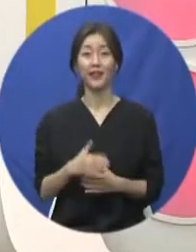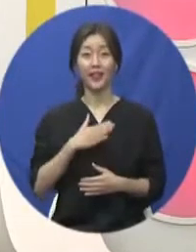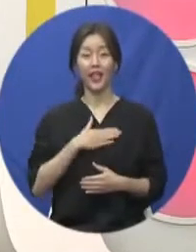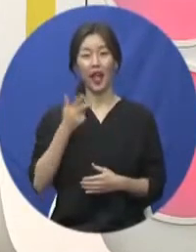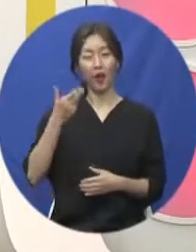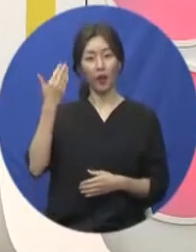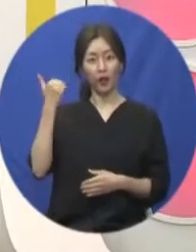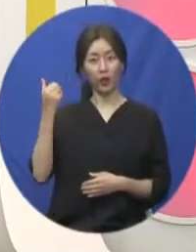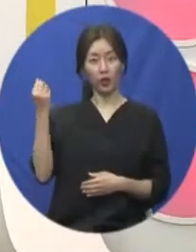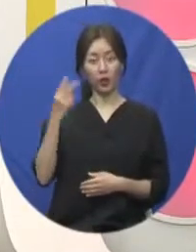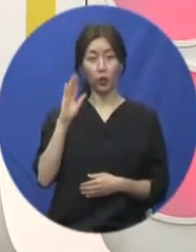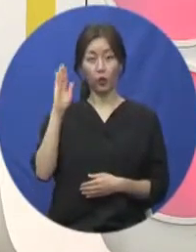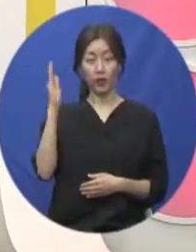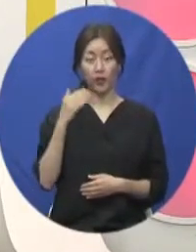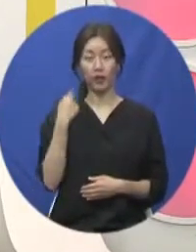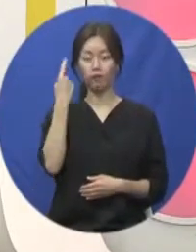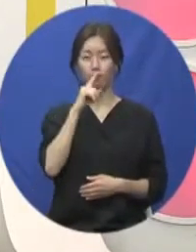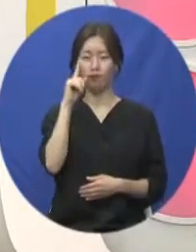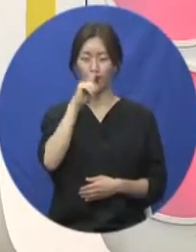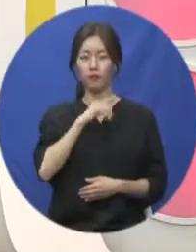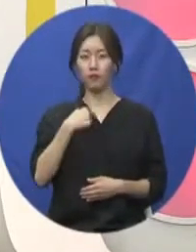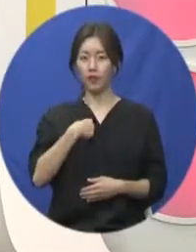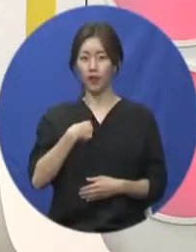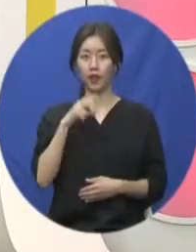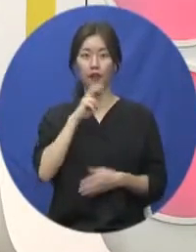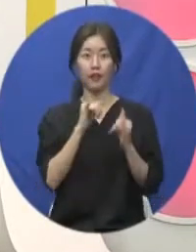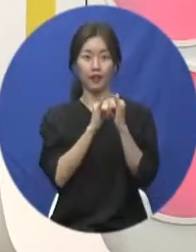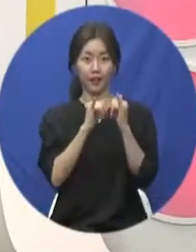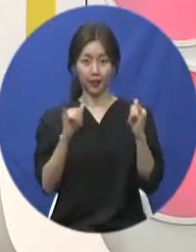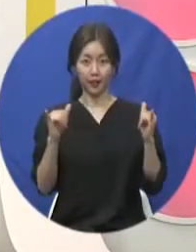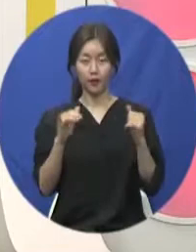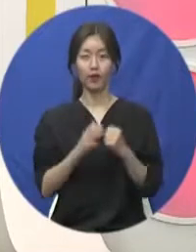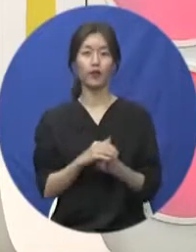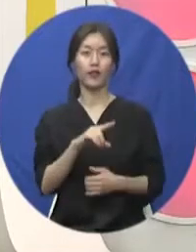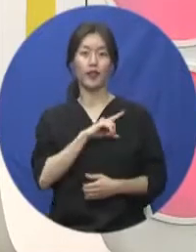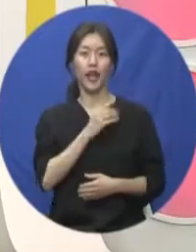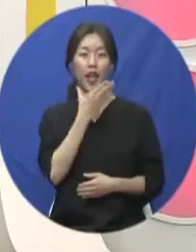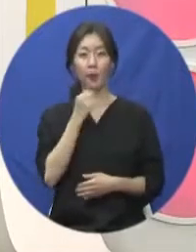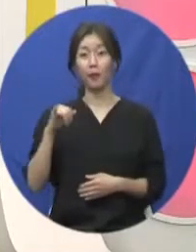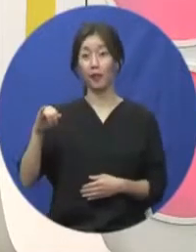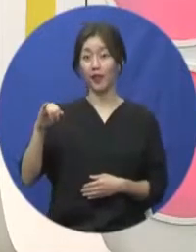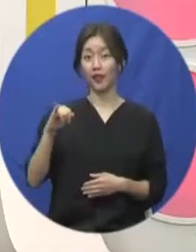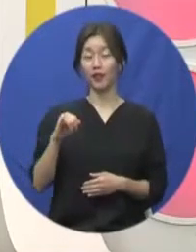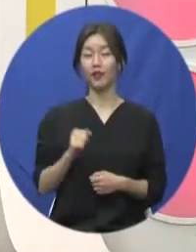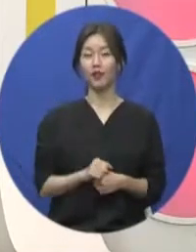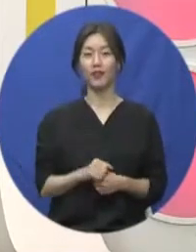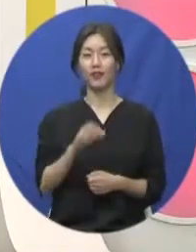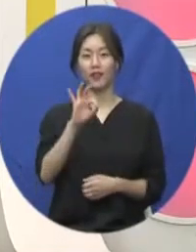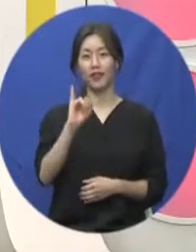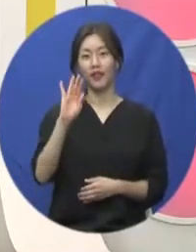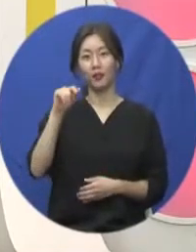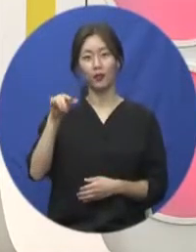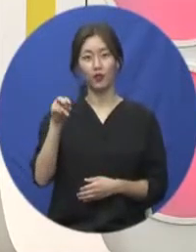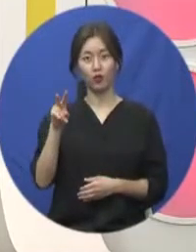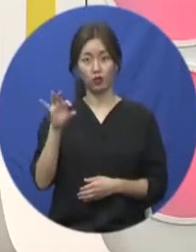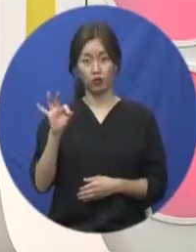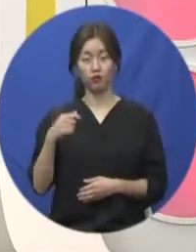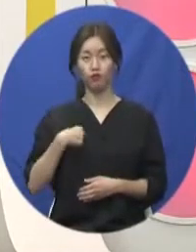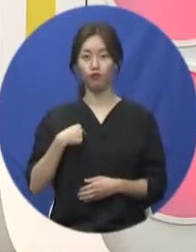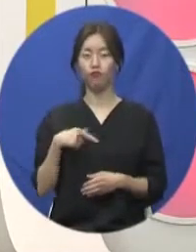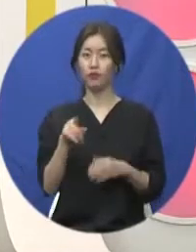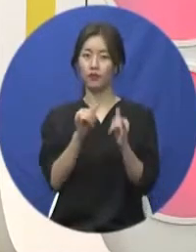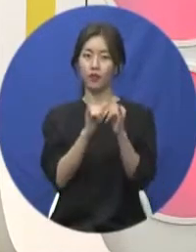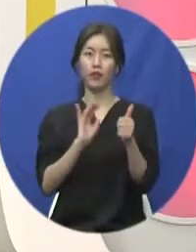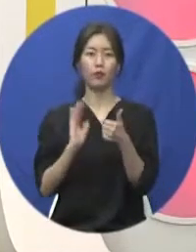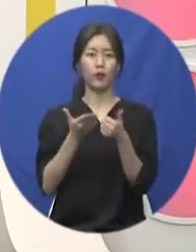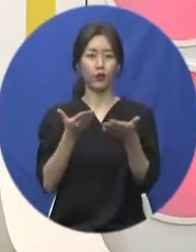저는 왕년에 부르다 요즘에 못난 내가까지 열심히 부르고 있는 여러분의 엔돌핀 행복 바이러스 덕강 이부영입니다. 이 사람을 지켜주세요